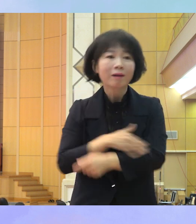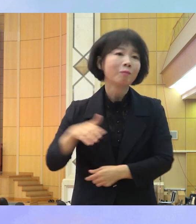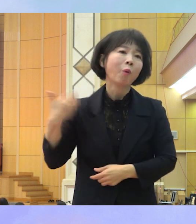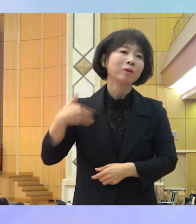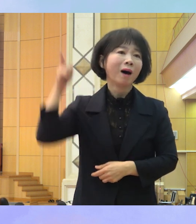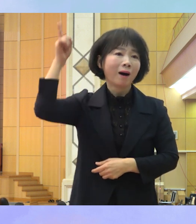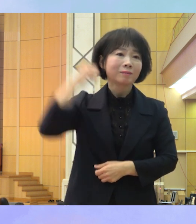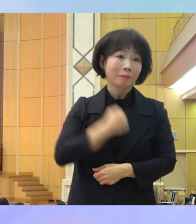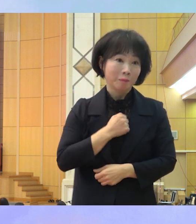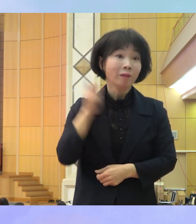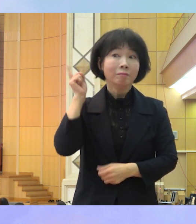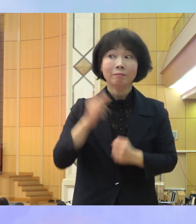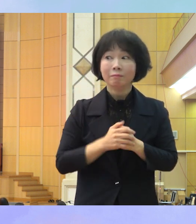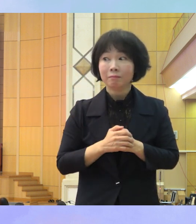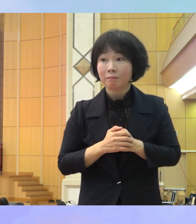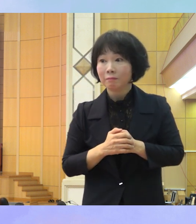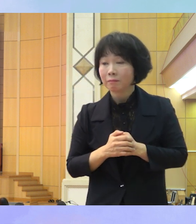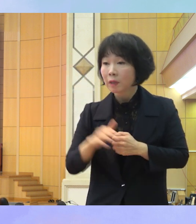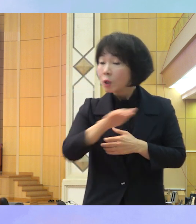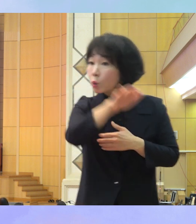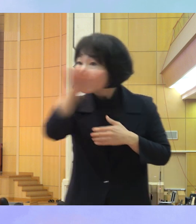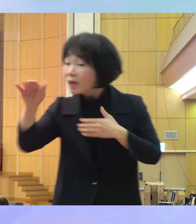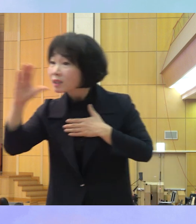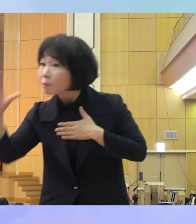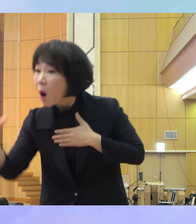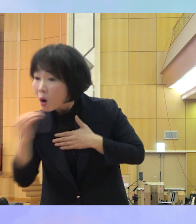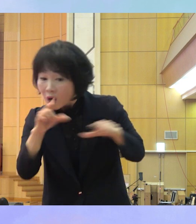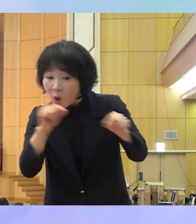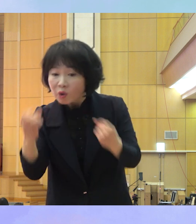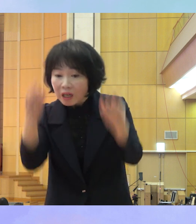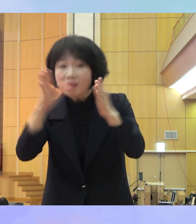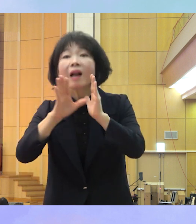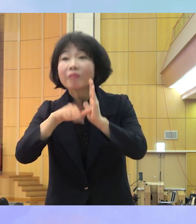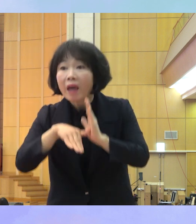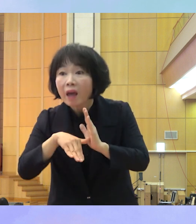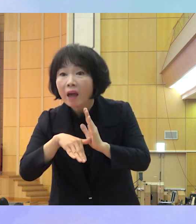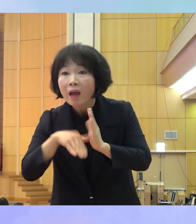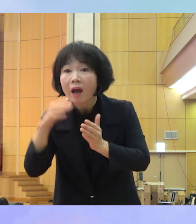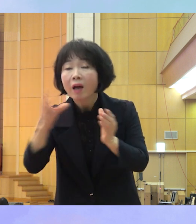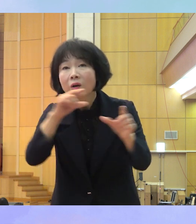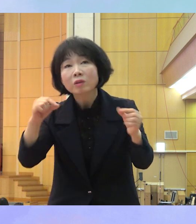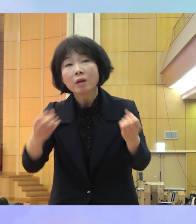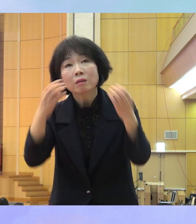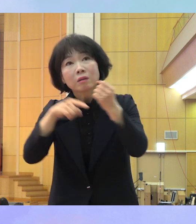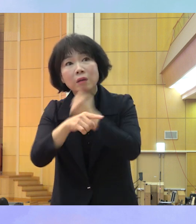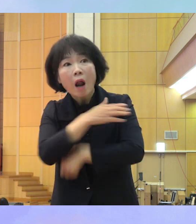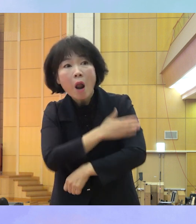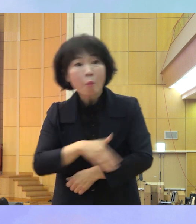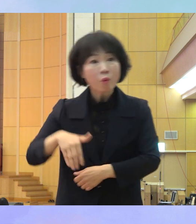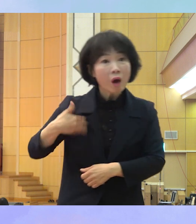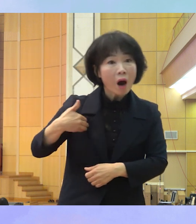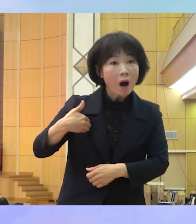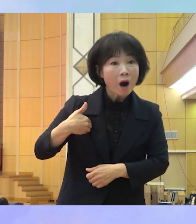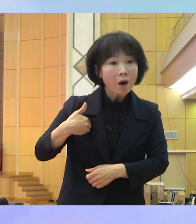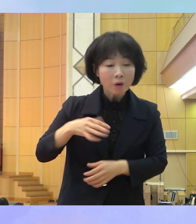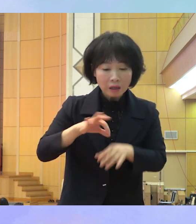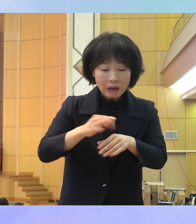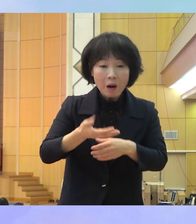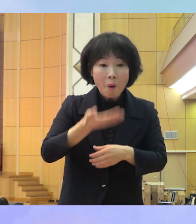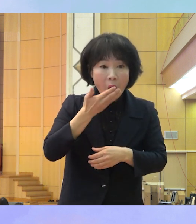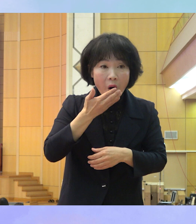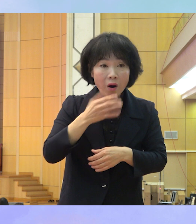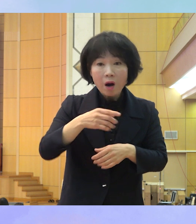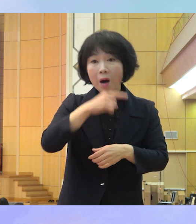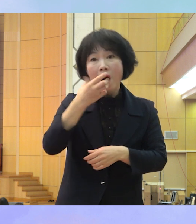거예요. 우리가 성찬식을 하더라도 성찬식의 의미를 모르고 먹고 마시면